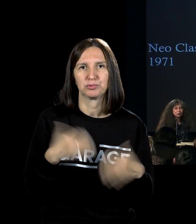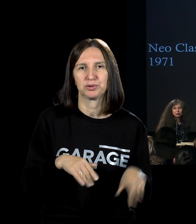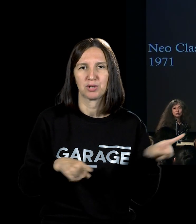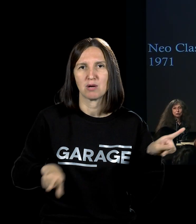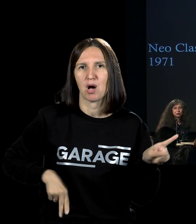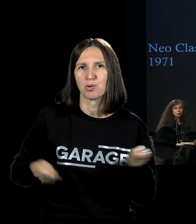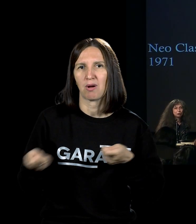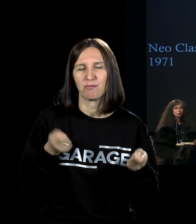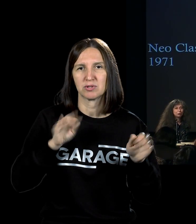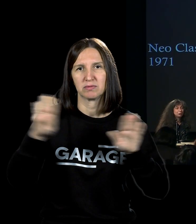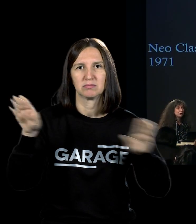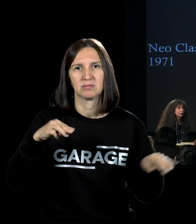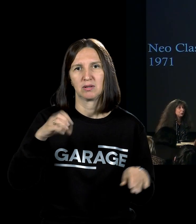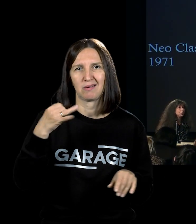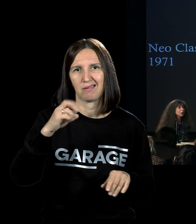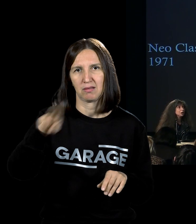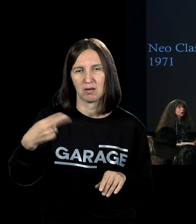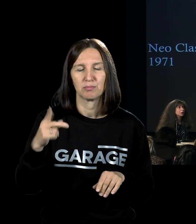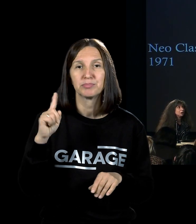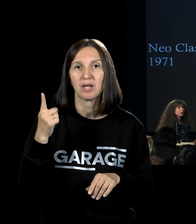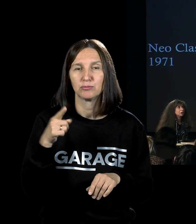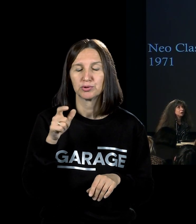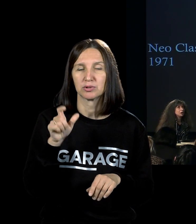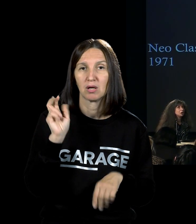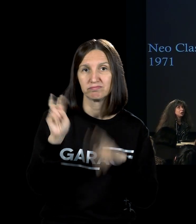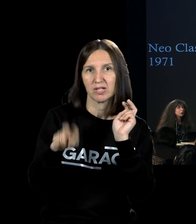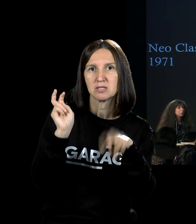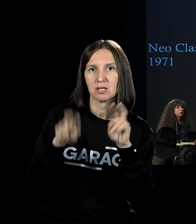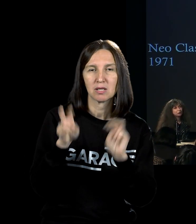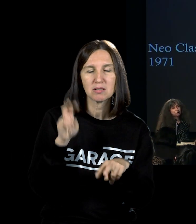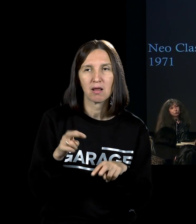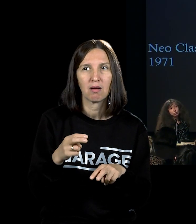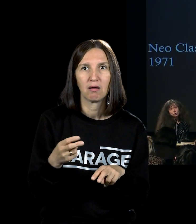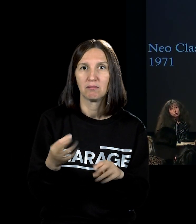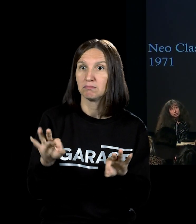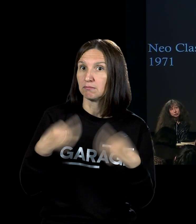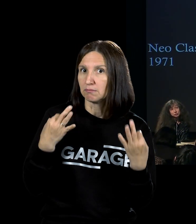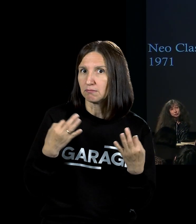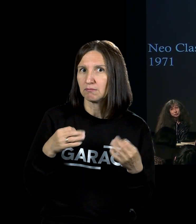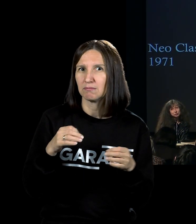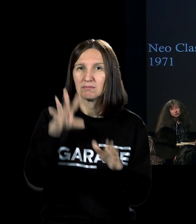интерактивности, получив вот эту самую игровую площадку, начали впадать в истерику.